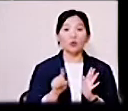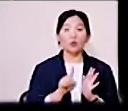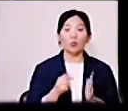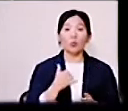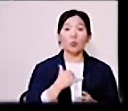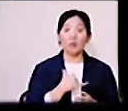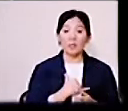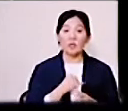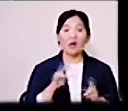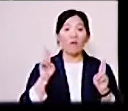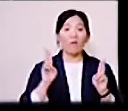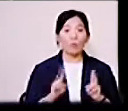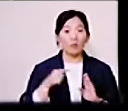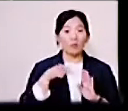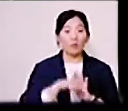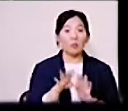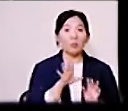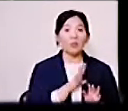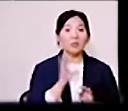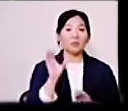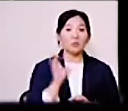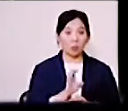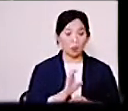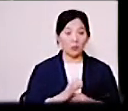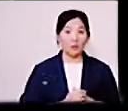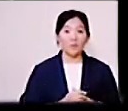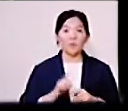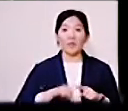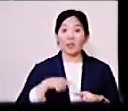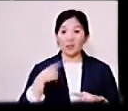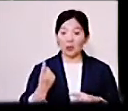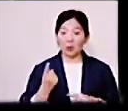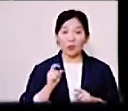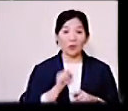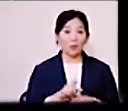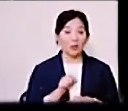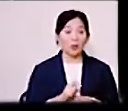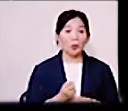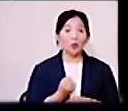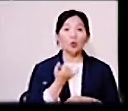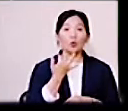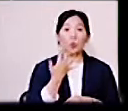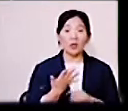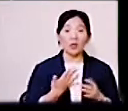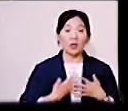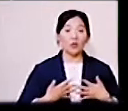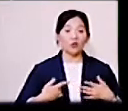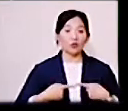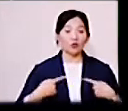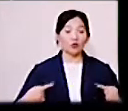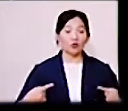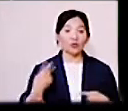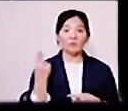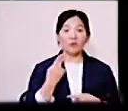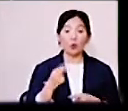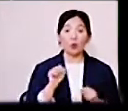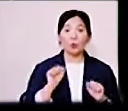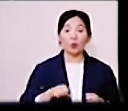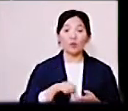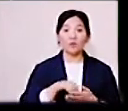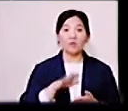нас в формуле были секунды. Следующая задача. Скольких различных цветов могут быть